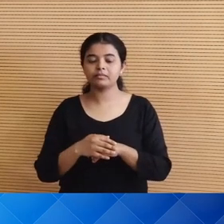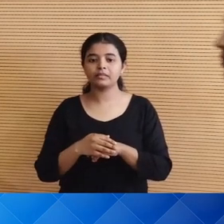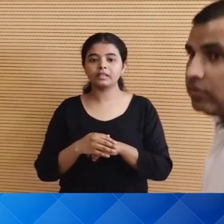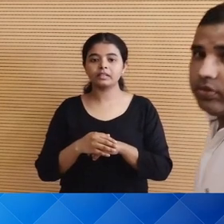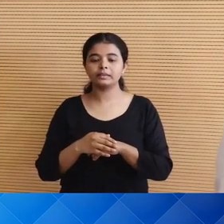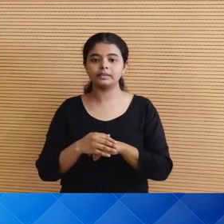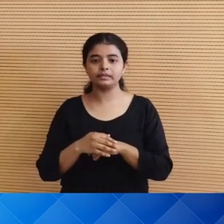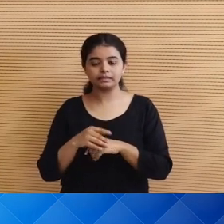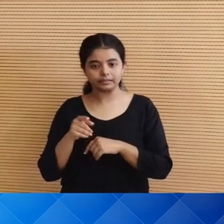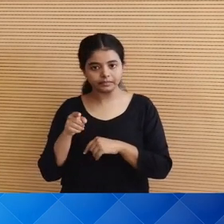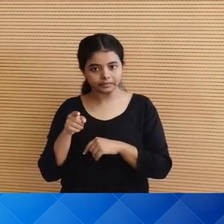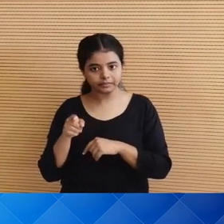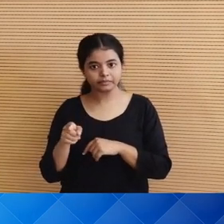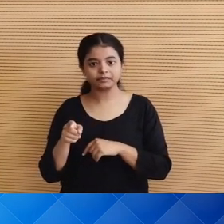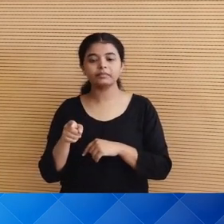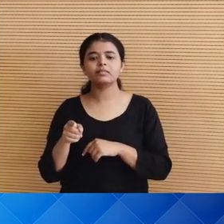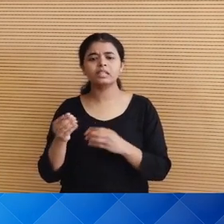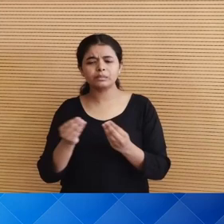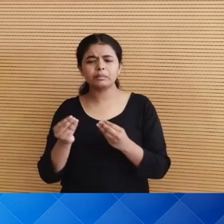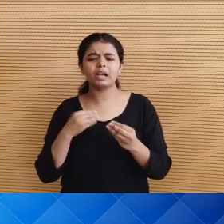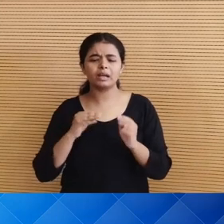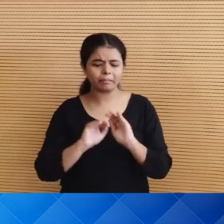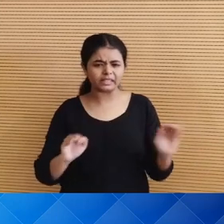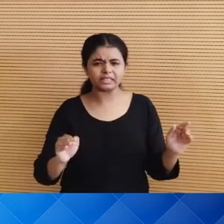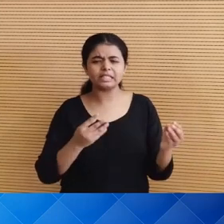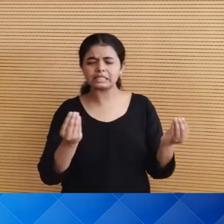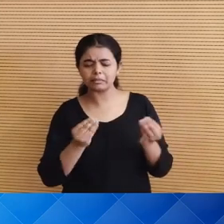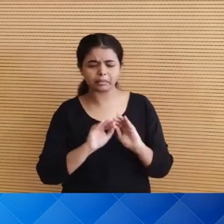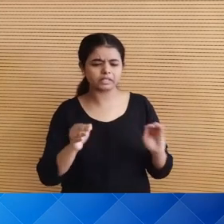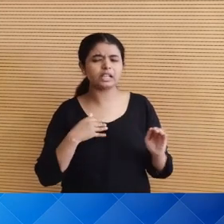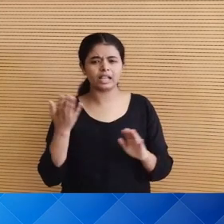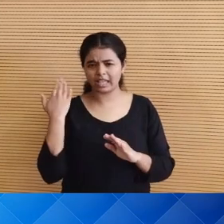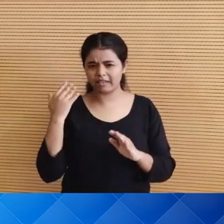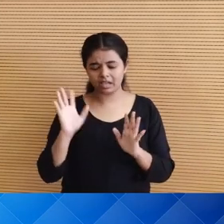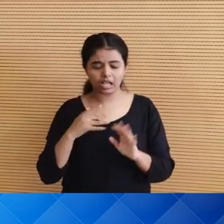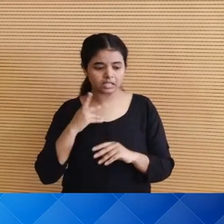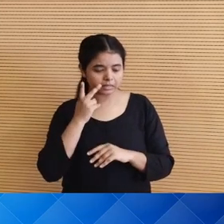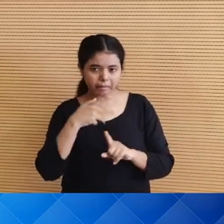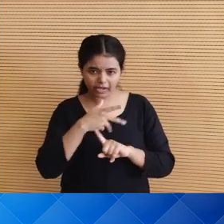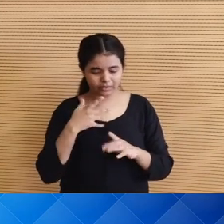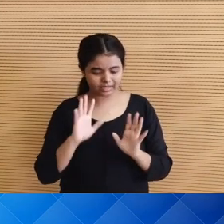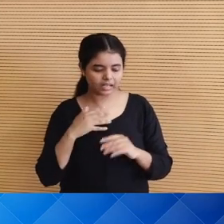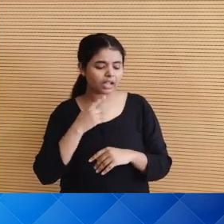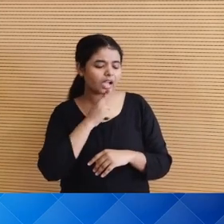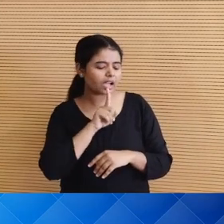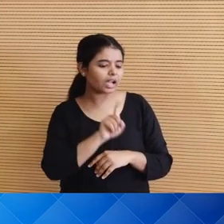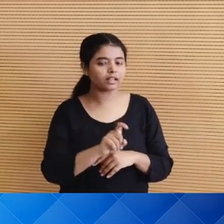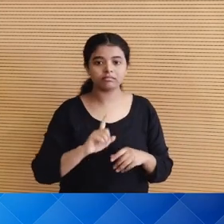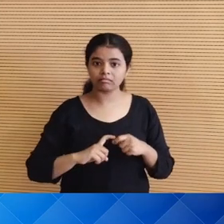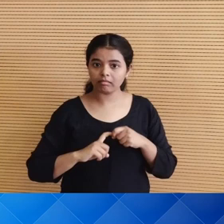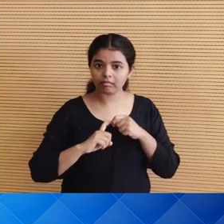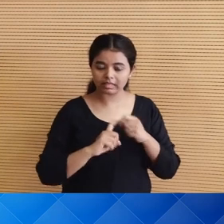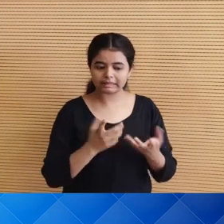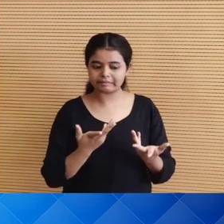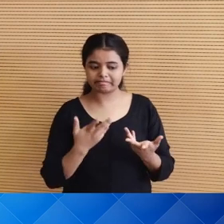रही थी, शुमाइला और रुद्र और अजीशा वगैरह जो सब अभी पीछे हैं, बड़े इंटरेस्टिंग हैं. इनसे मैंने एक सवाल पूछा और बड़े डरते